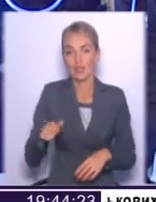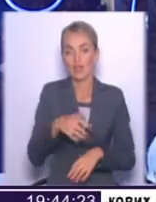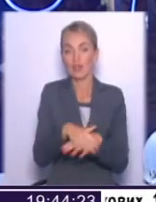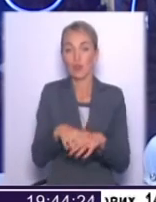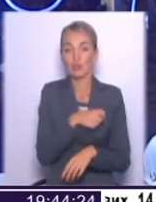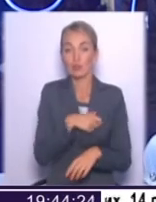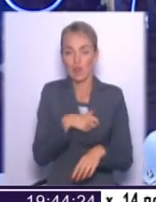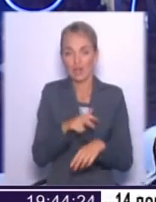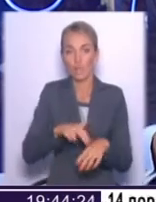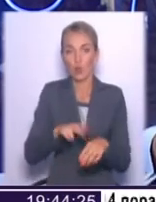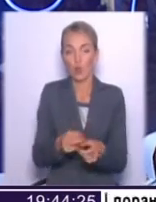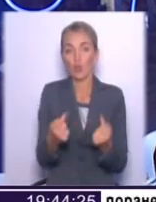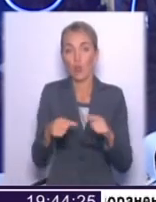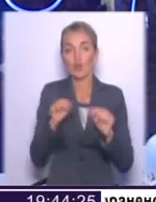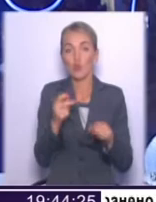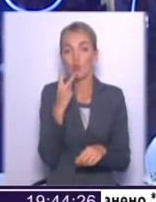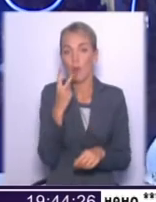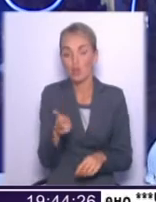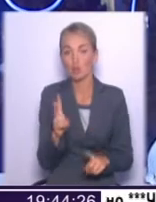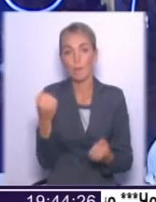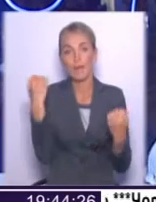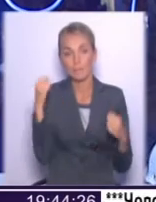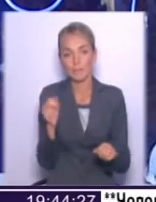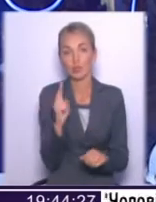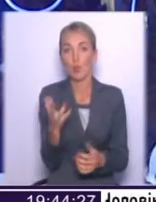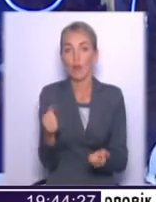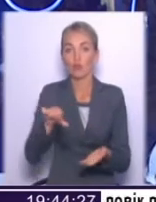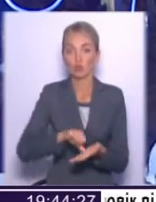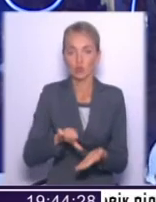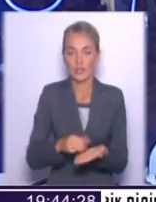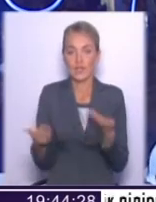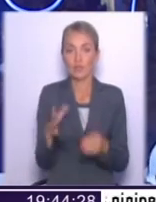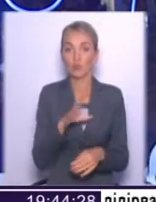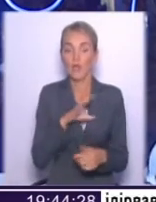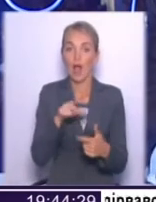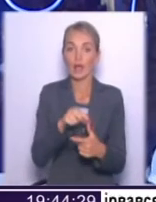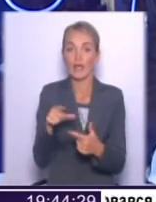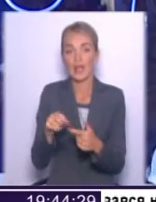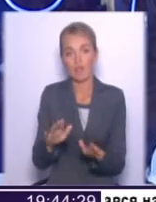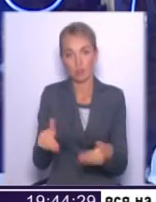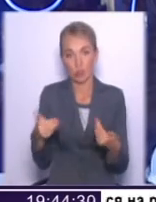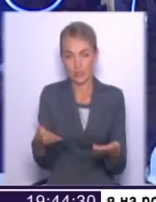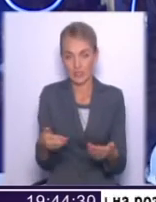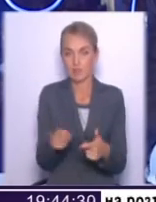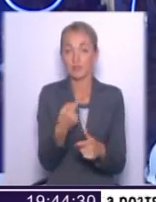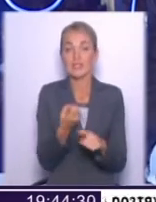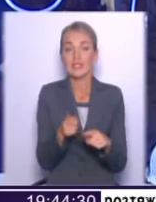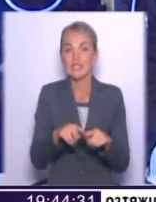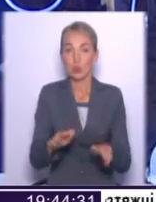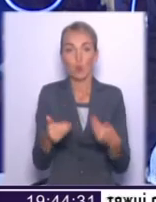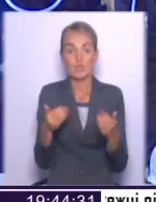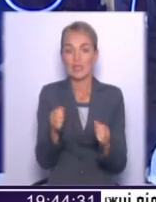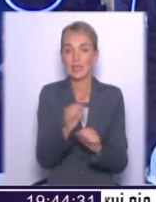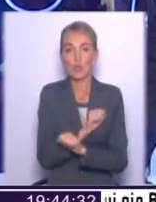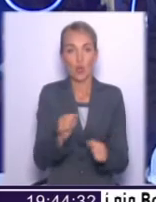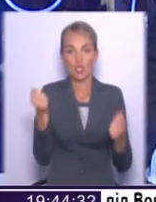органи можуть бачити, хто переміг, хто брав участь, які були альтернативні пропозиції. Ці пропозиції не можна оголосити таємницею,